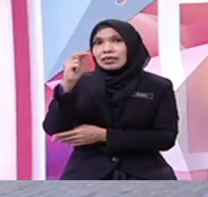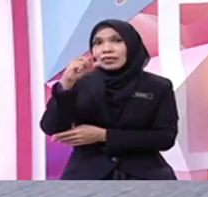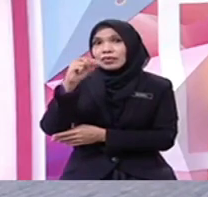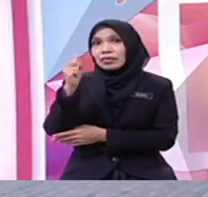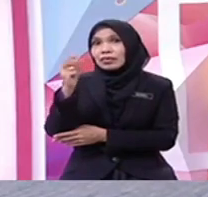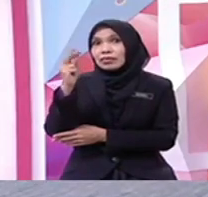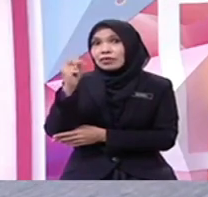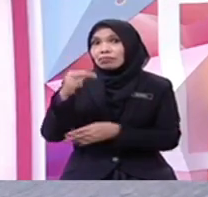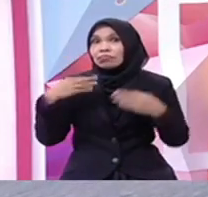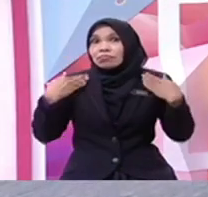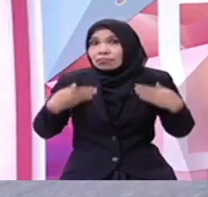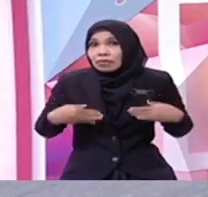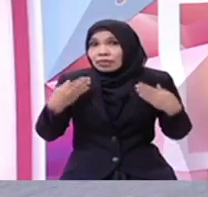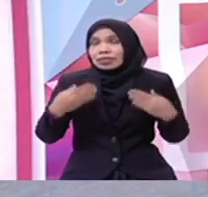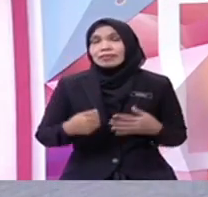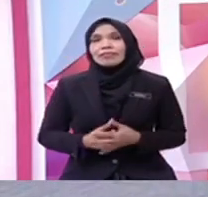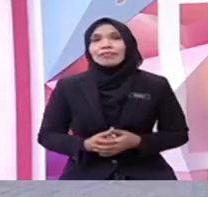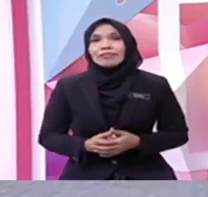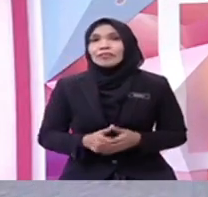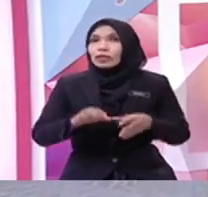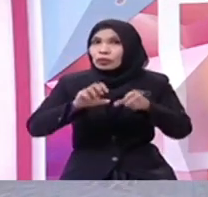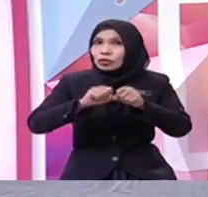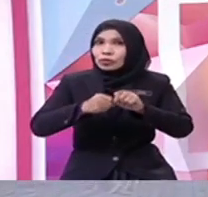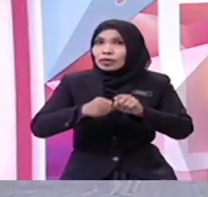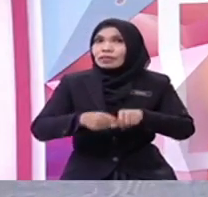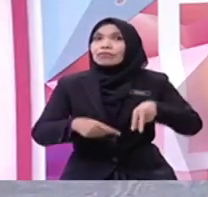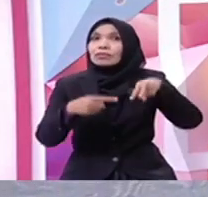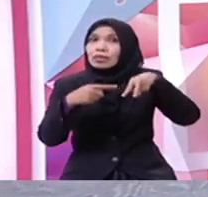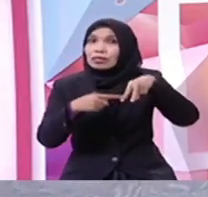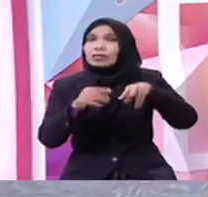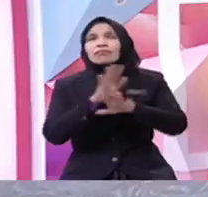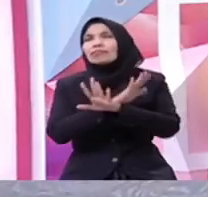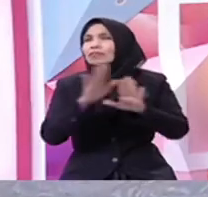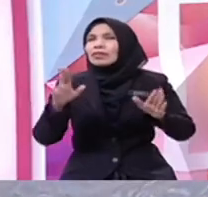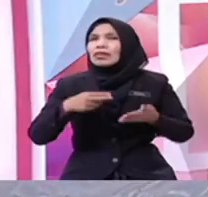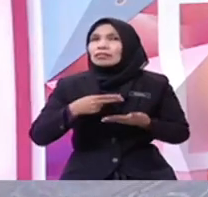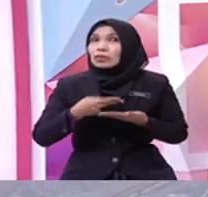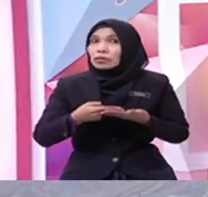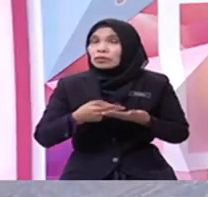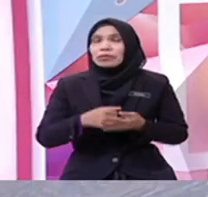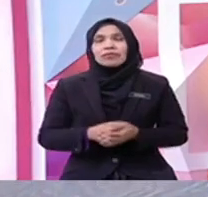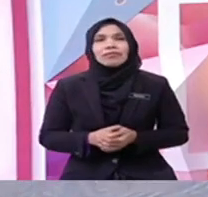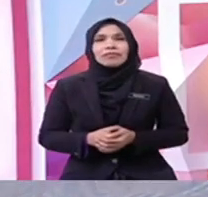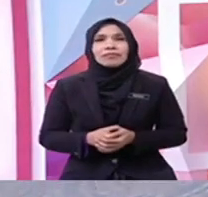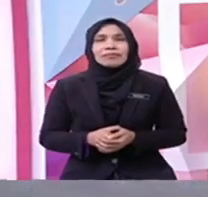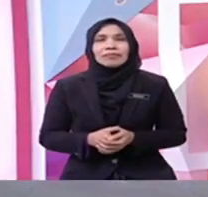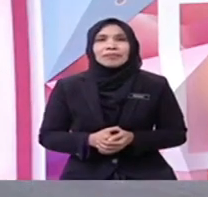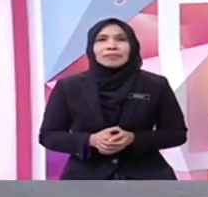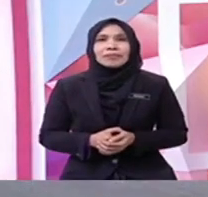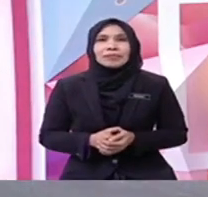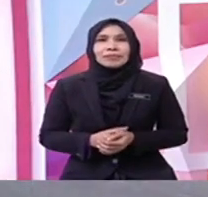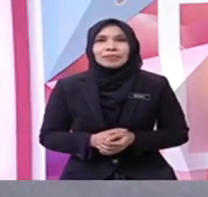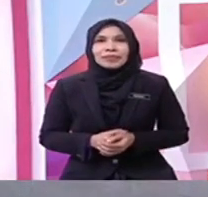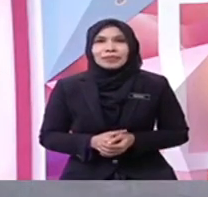nih So kita kenal gerak ng supaya kasih kita terjatuh jadi pada titik ini seimbangkan badan gitu